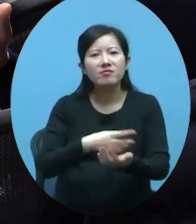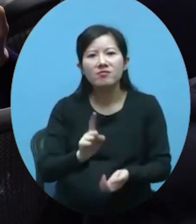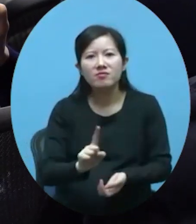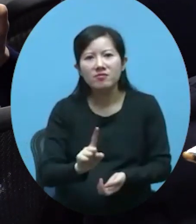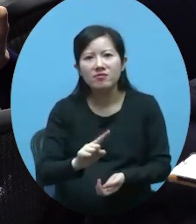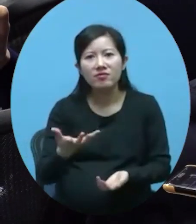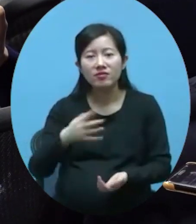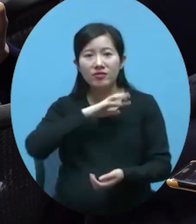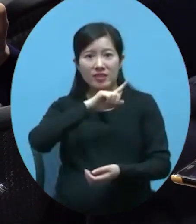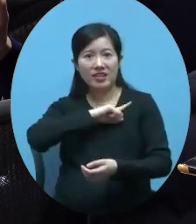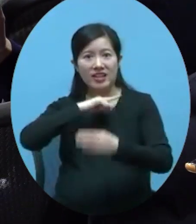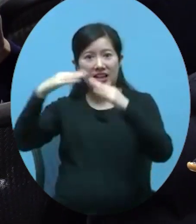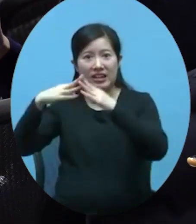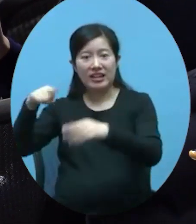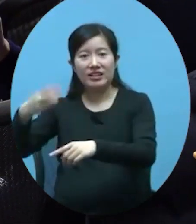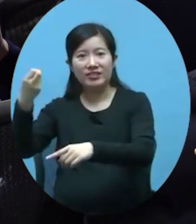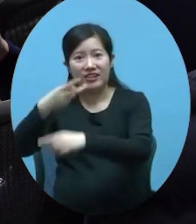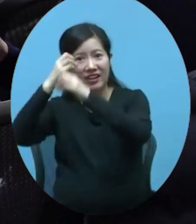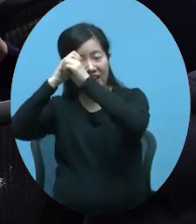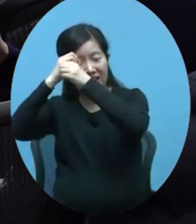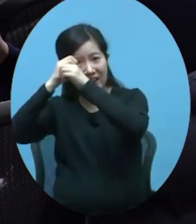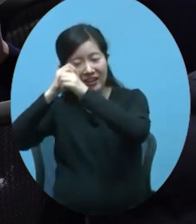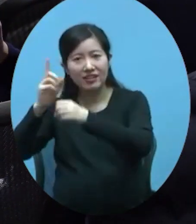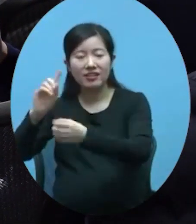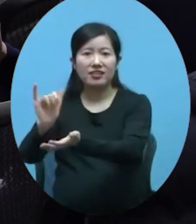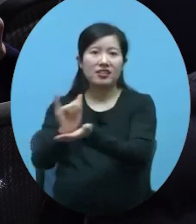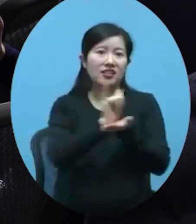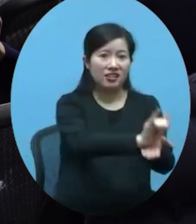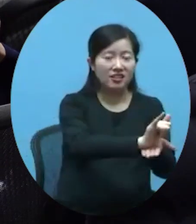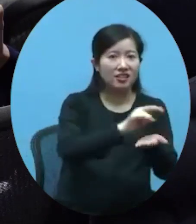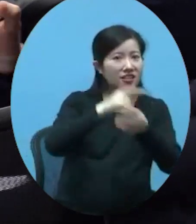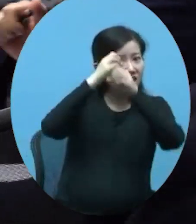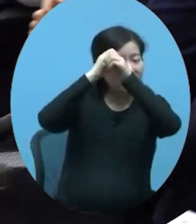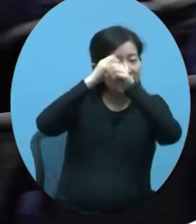的时候他是在家里自己再压还是他是要入医院的压谢谢